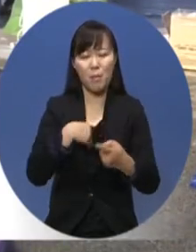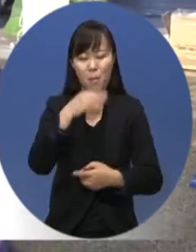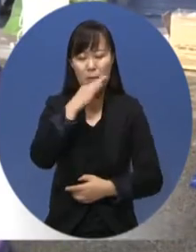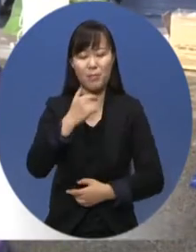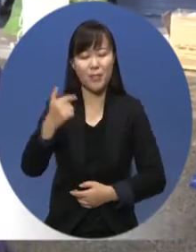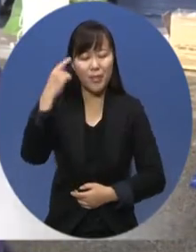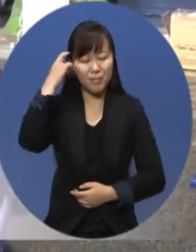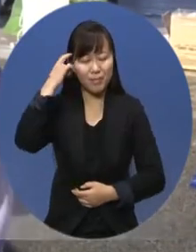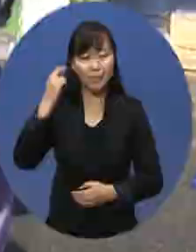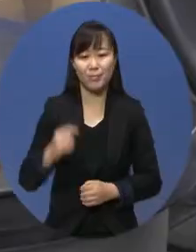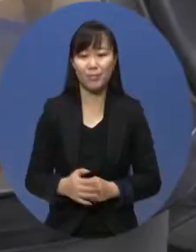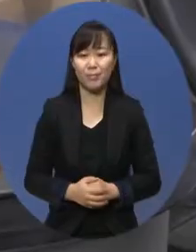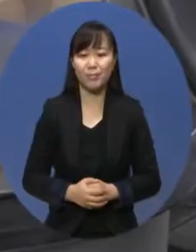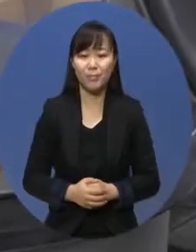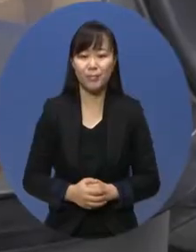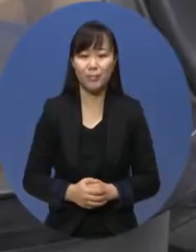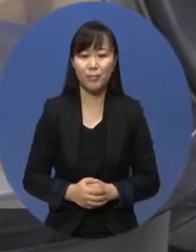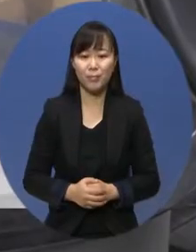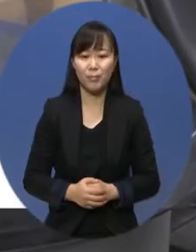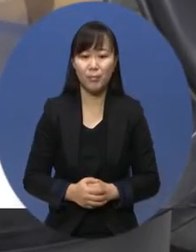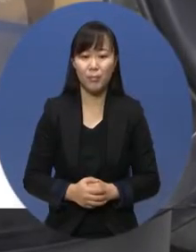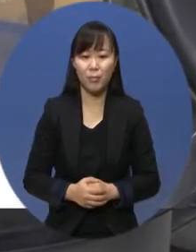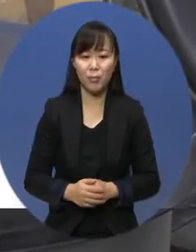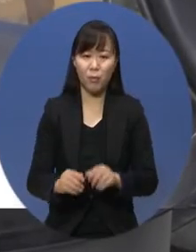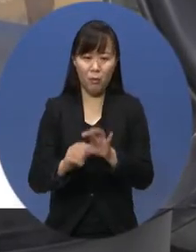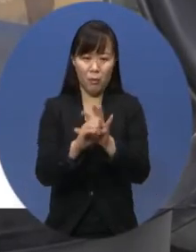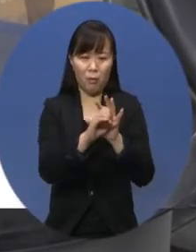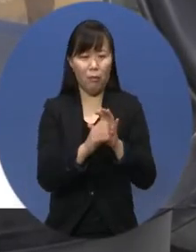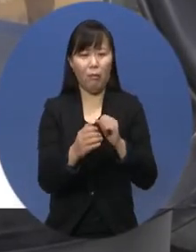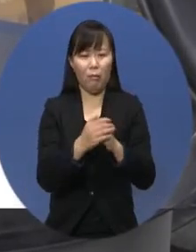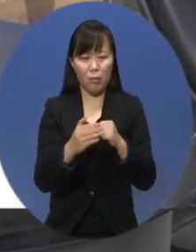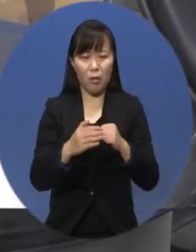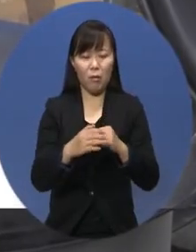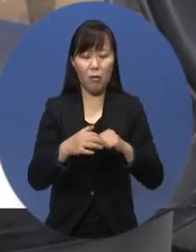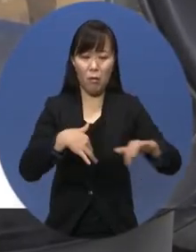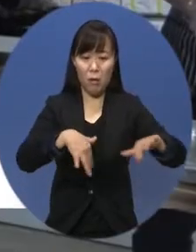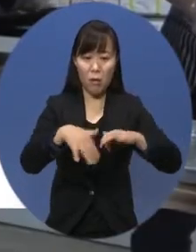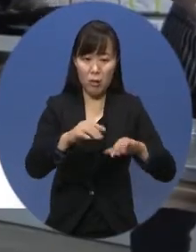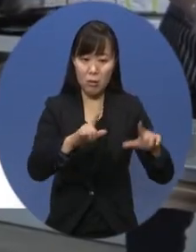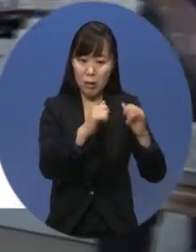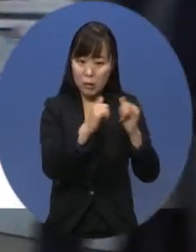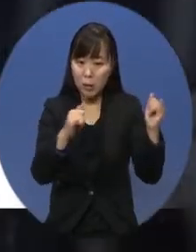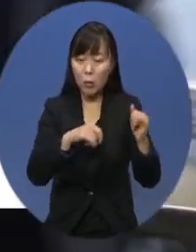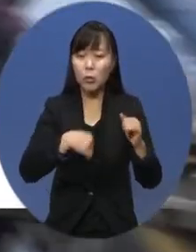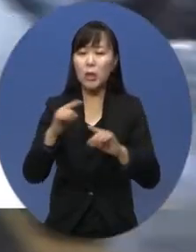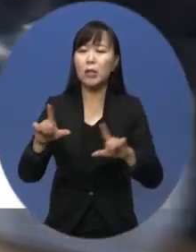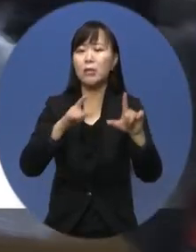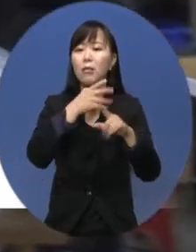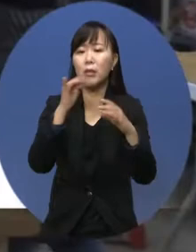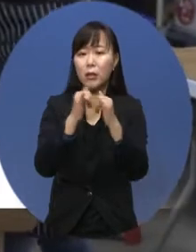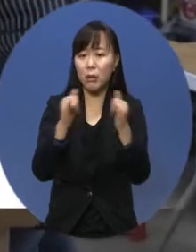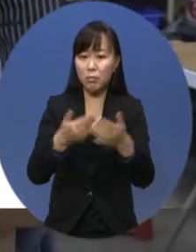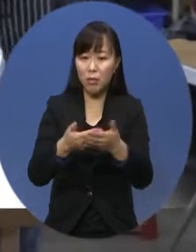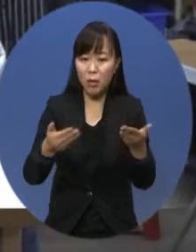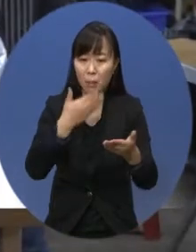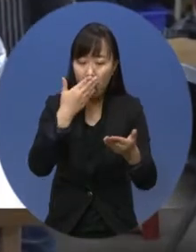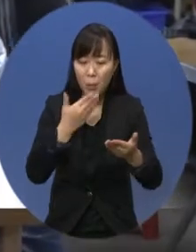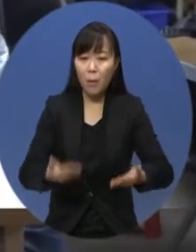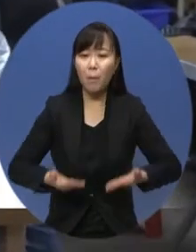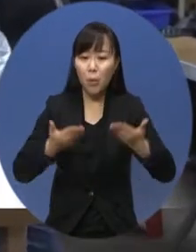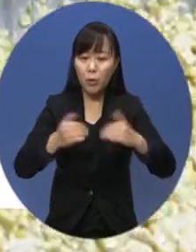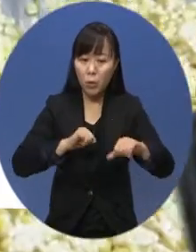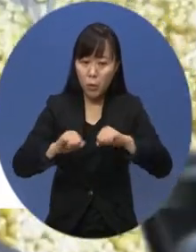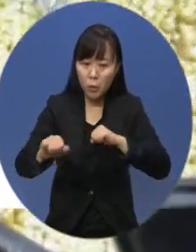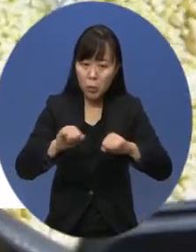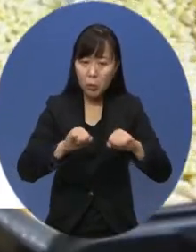보람을 느끼고 있습니다. 한편 코로나19로 인해 노숙자와 독거노인들에게 제공되던 급식봉사